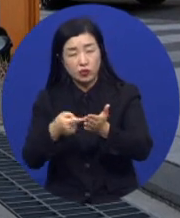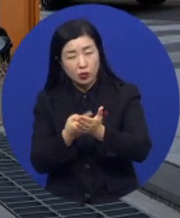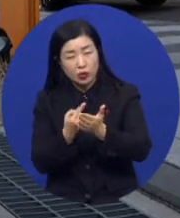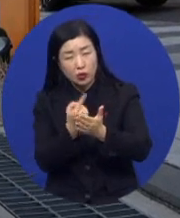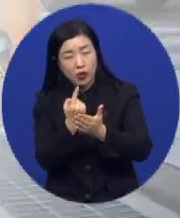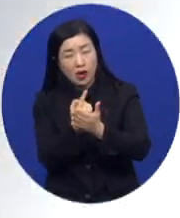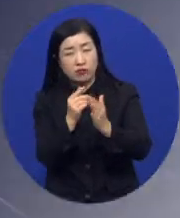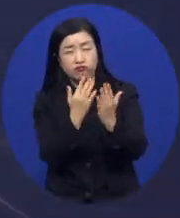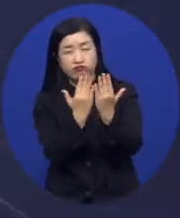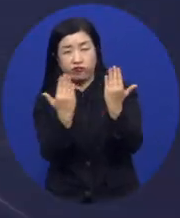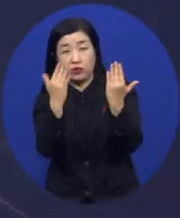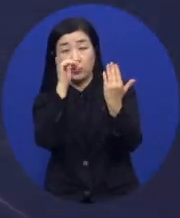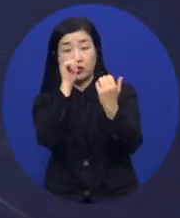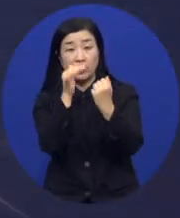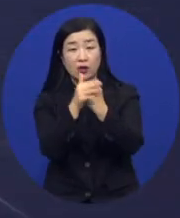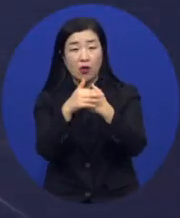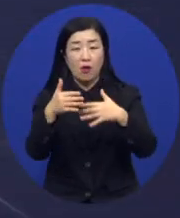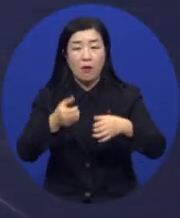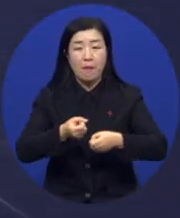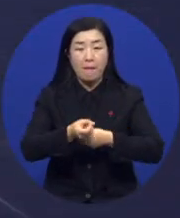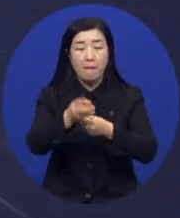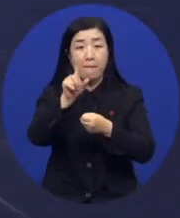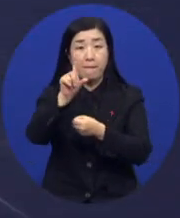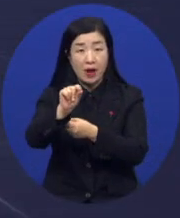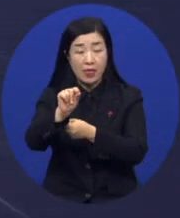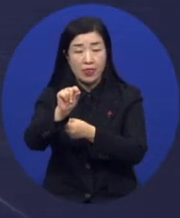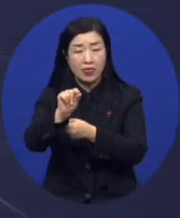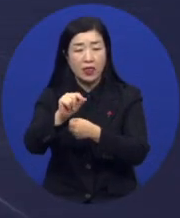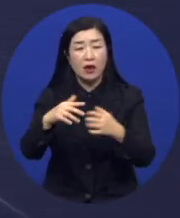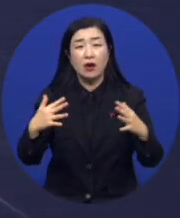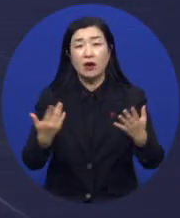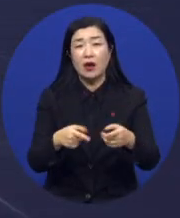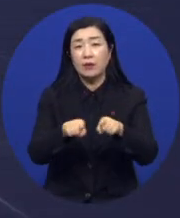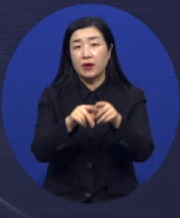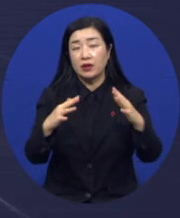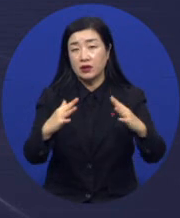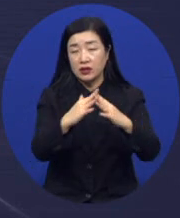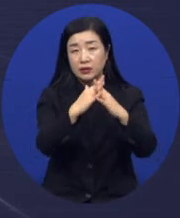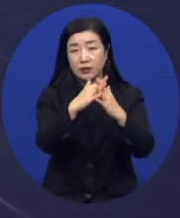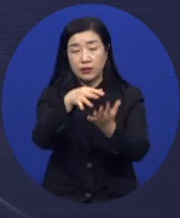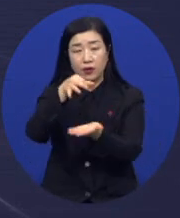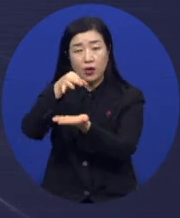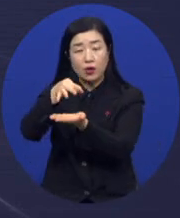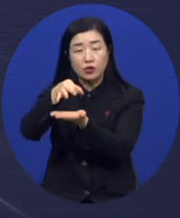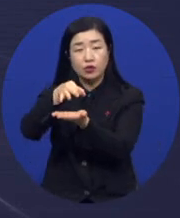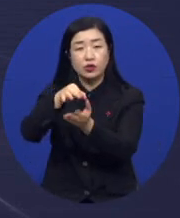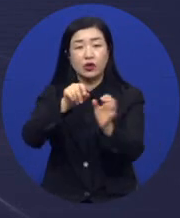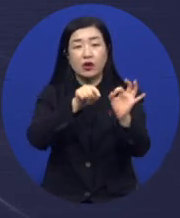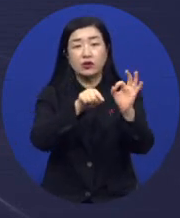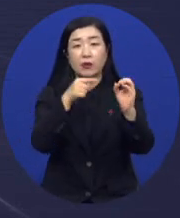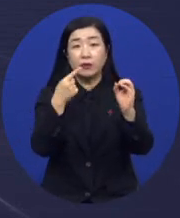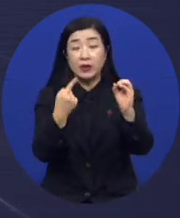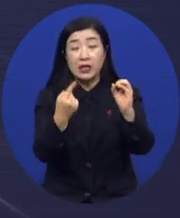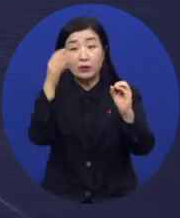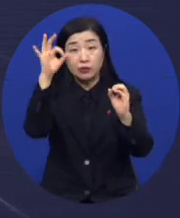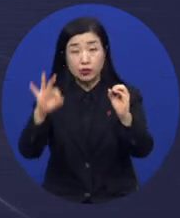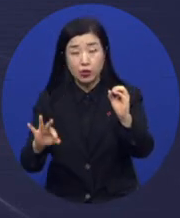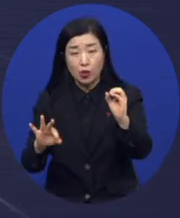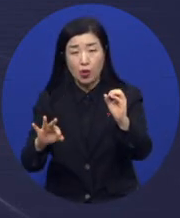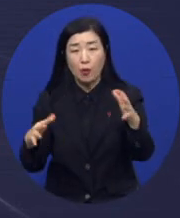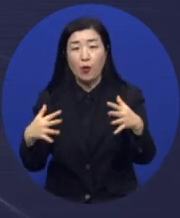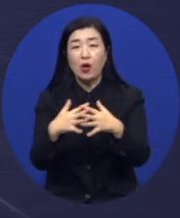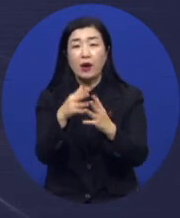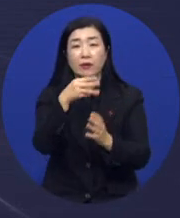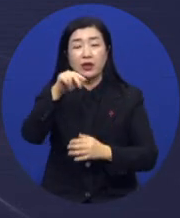있습니다. 연면적 만 제곱미터 이상 공동주택은 건축가에게 0.1% 이상, 복합